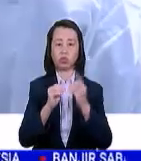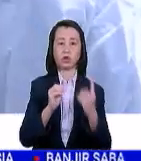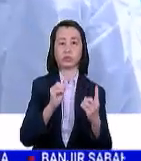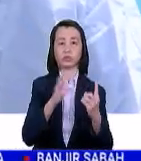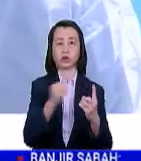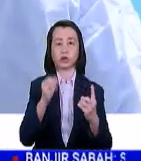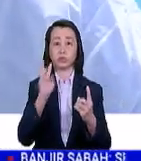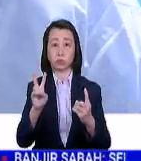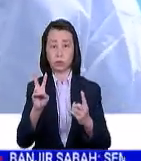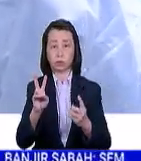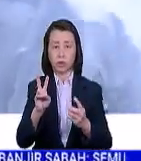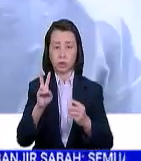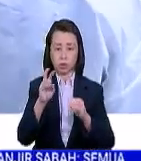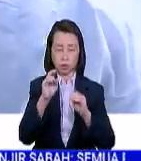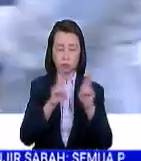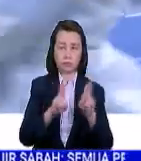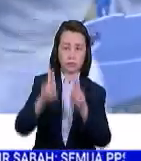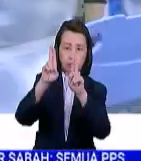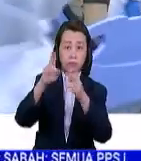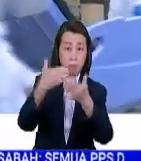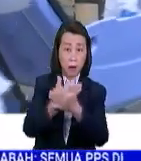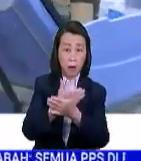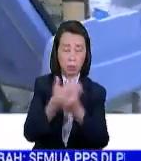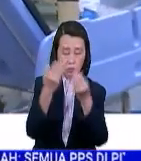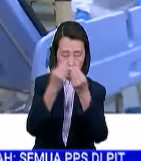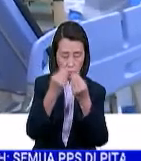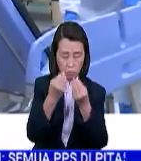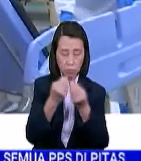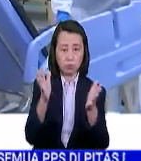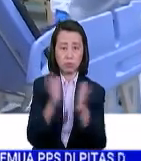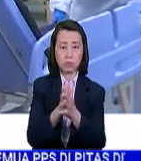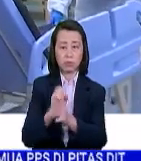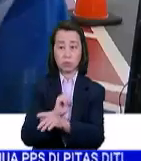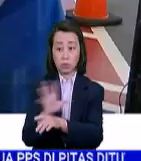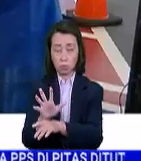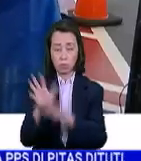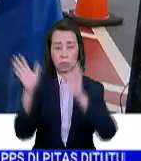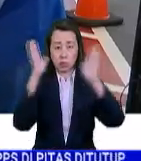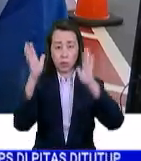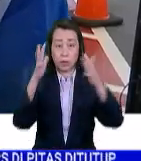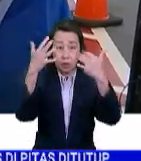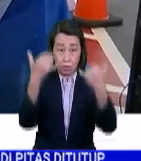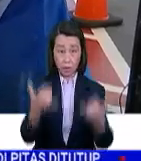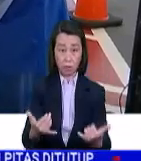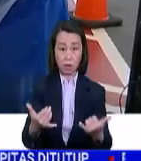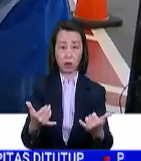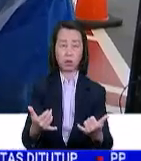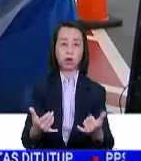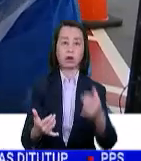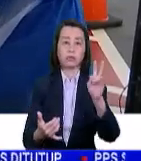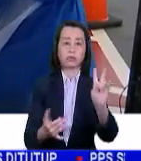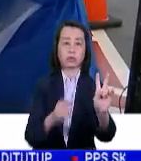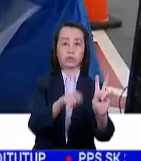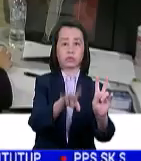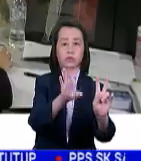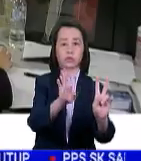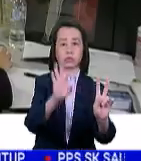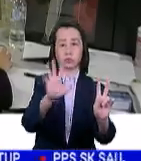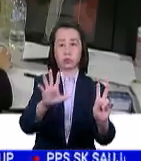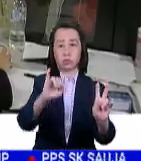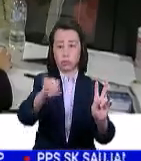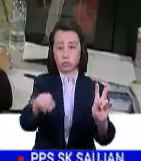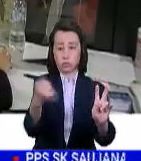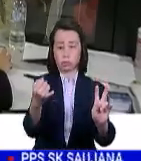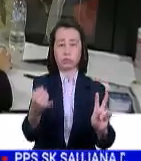2 kemaskini terbaharu itu menjadikan kumulatif kes covid-19 di Malaysia kini berjumlah 2.95